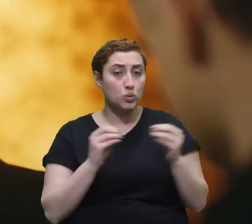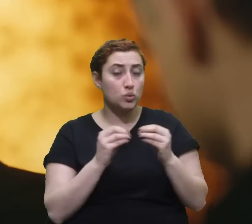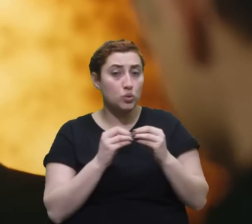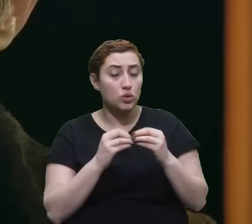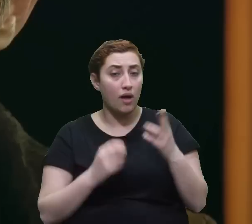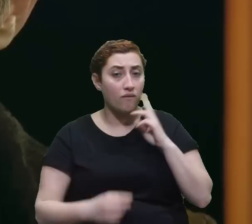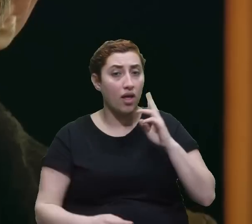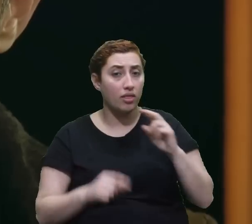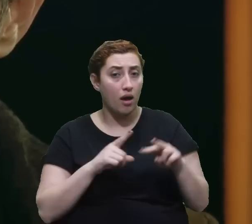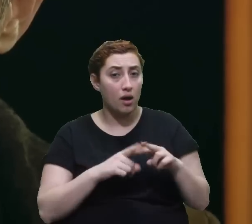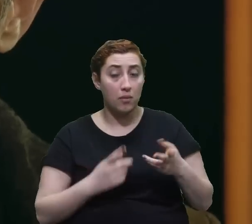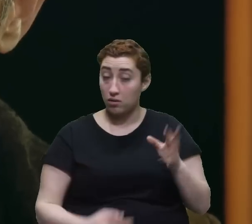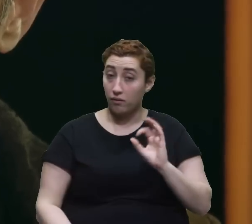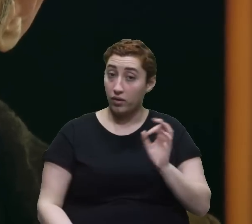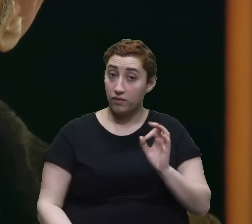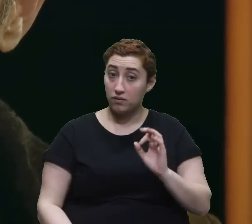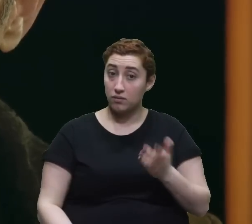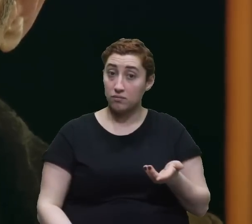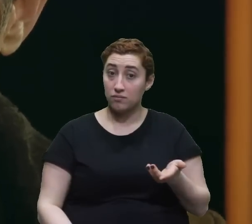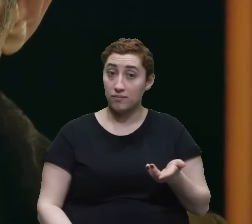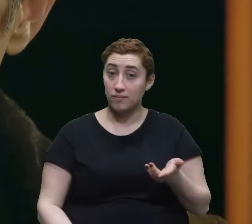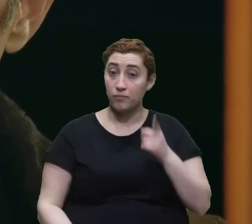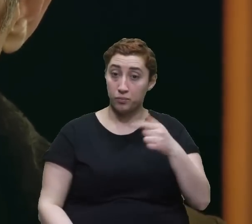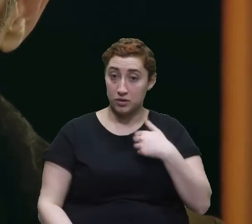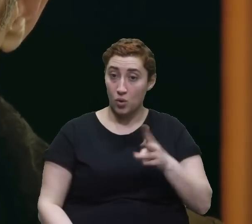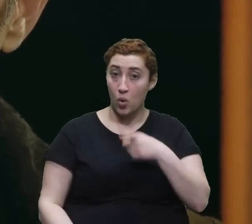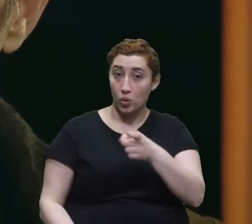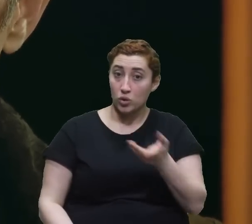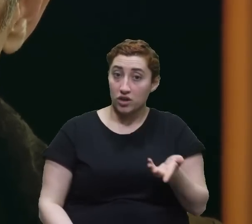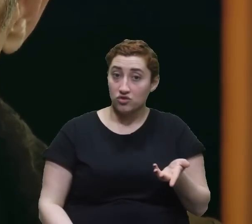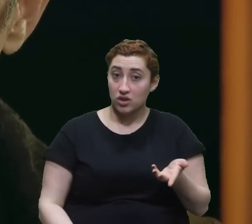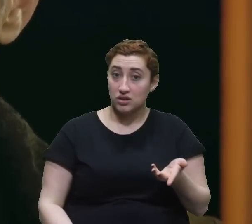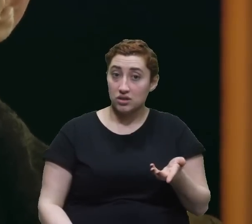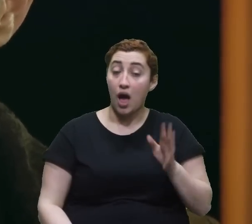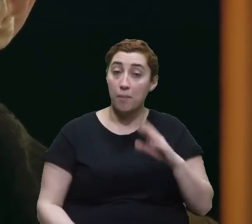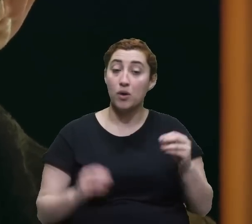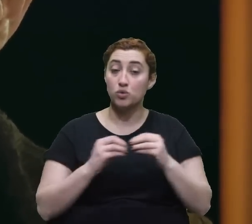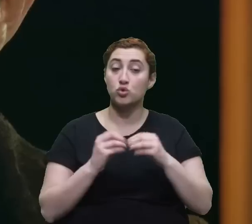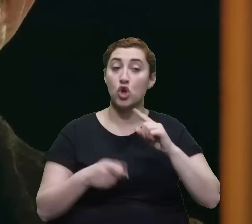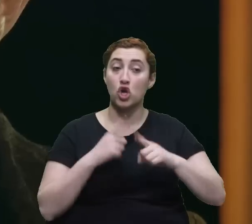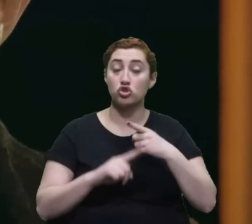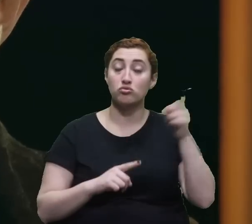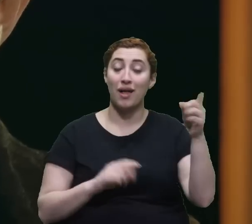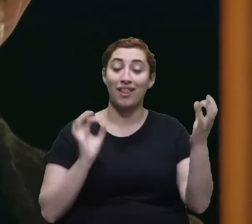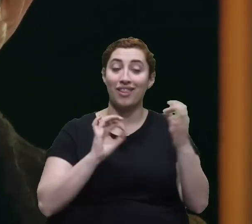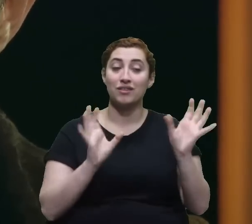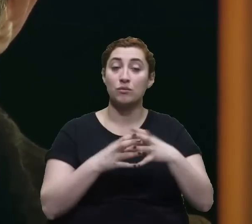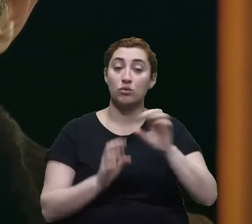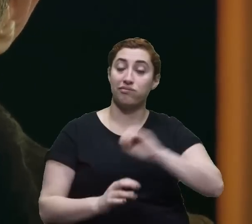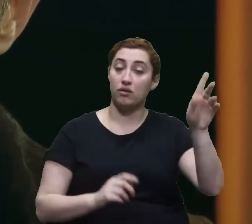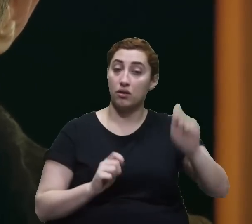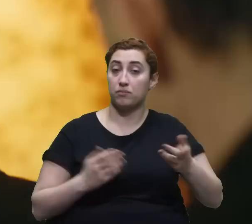suçtur Efendi Akbar. Evet. Onu biz öldüreceğiz. Ama suçu Osmanlı istihbaratına